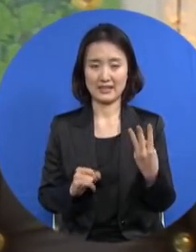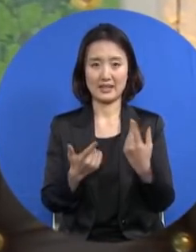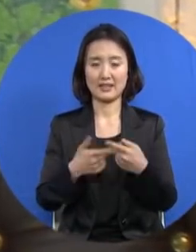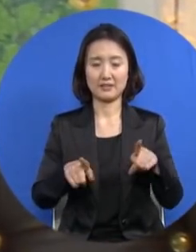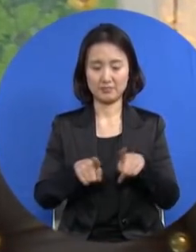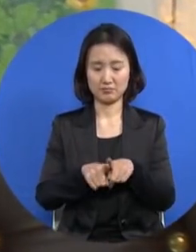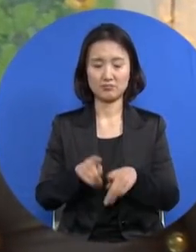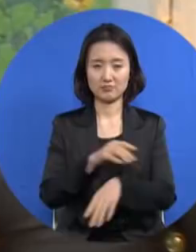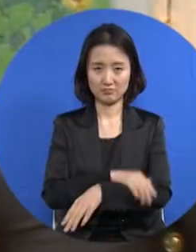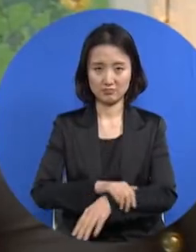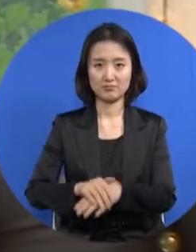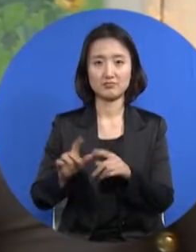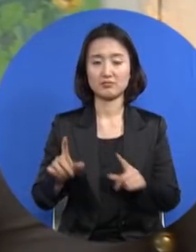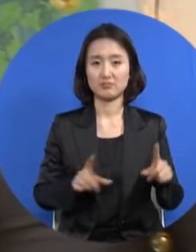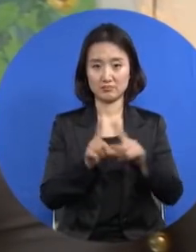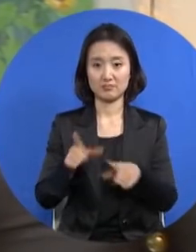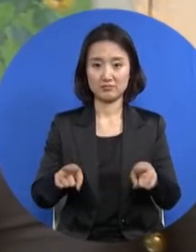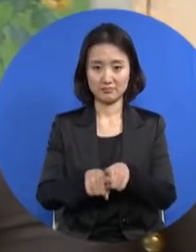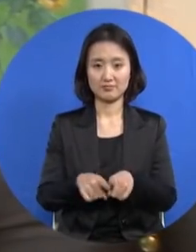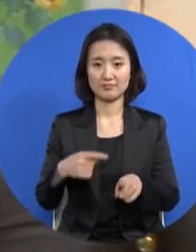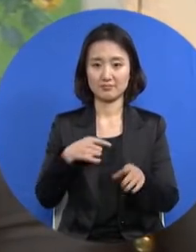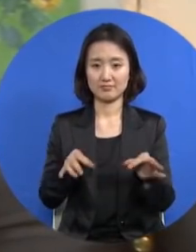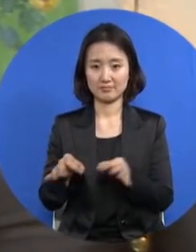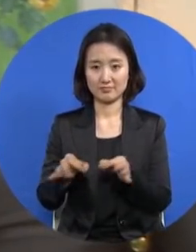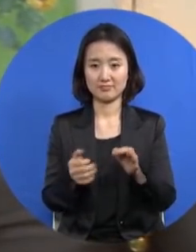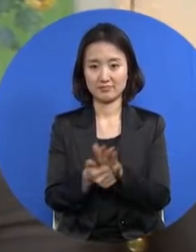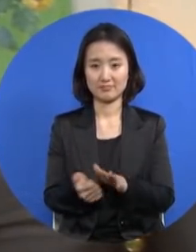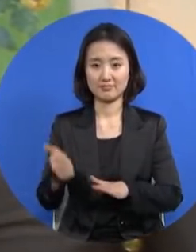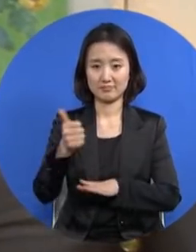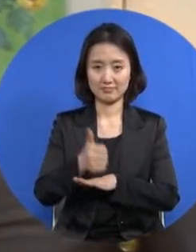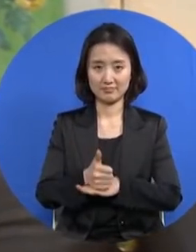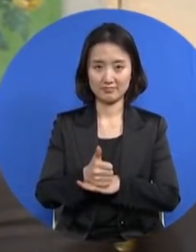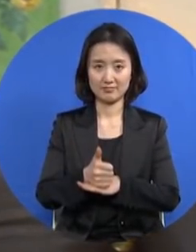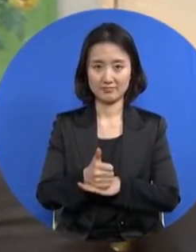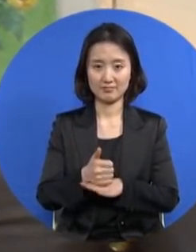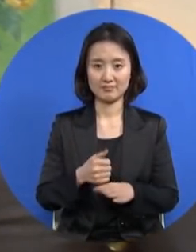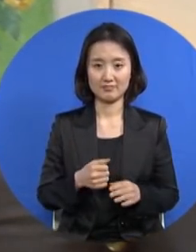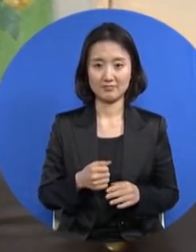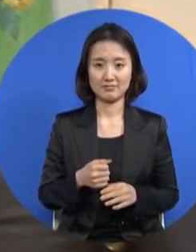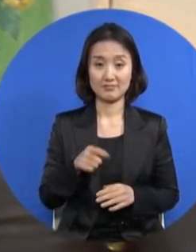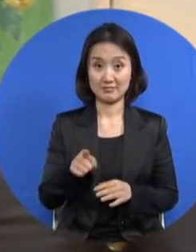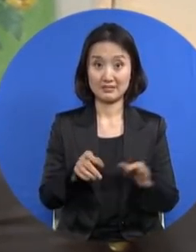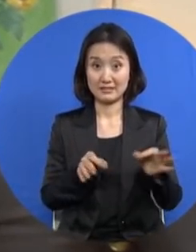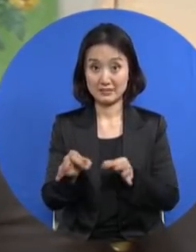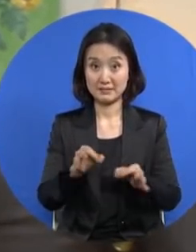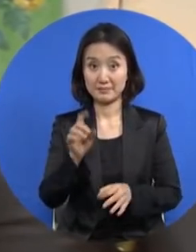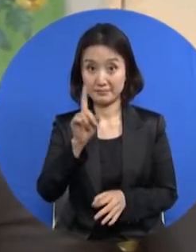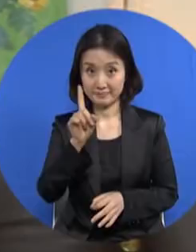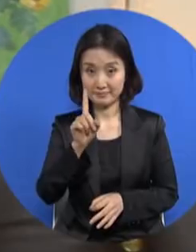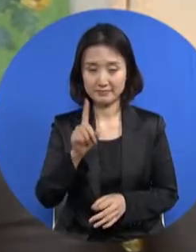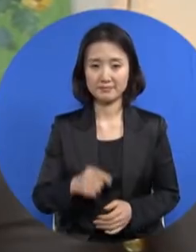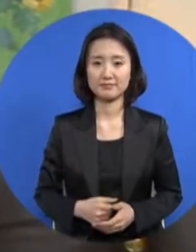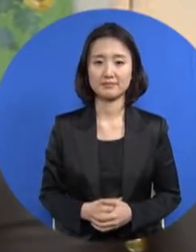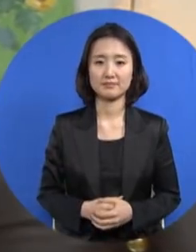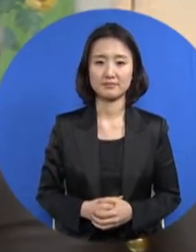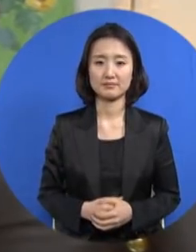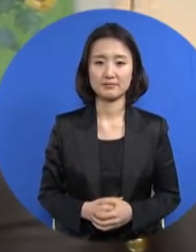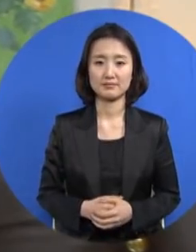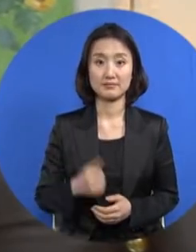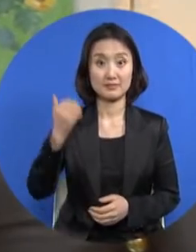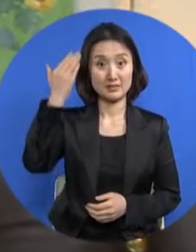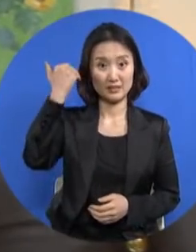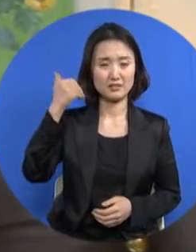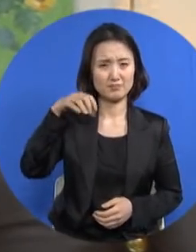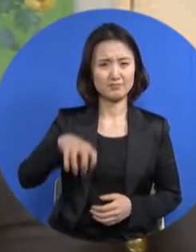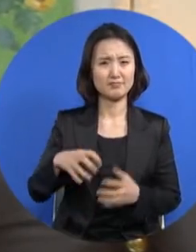생활을 하면서 제가 하는 사업을 성공시켰는데요. 그 사업은 어떤 사업이냐면요. 우리나라는 아주